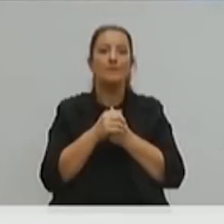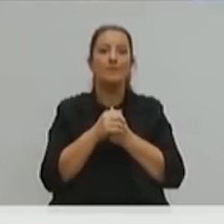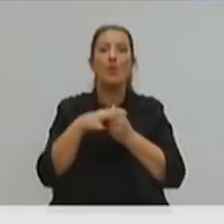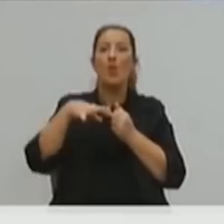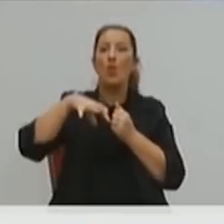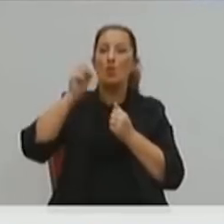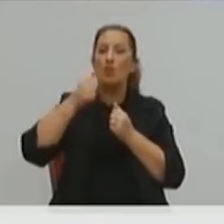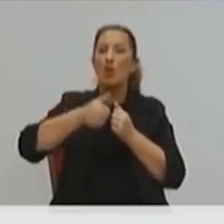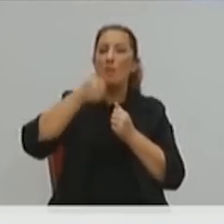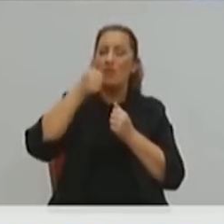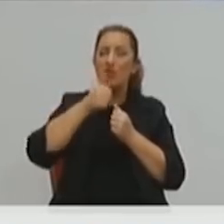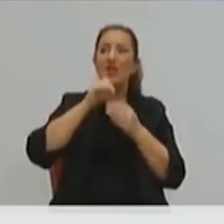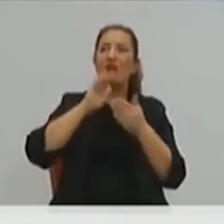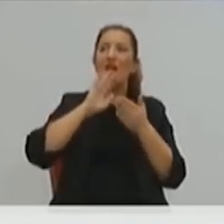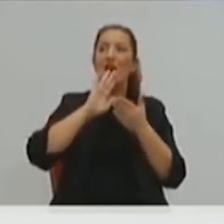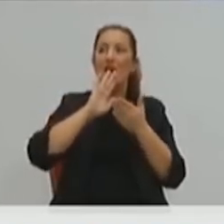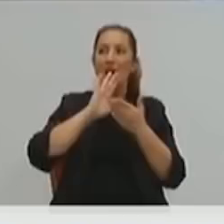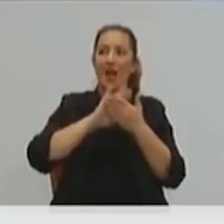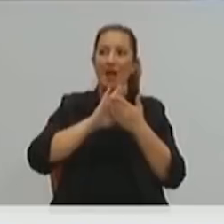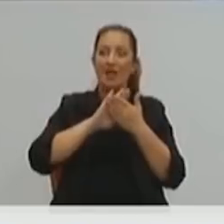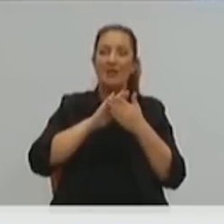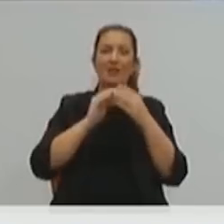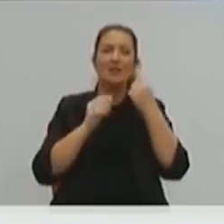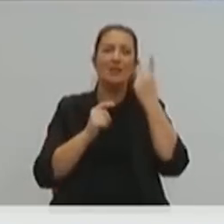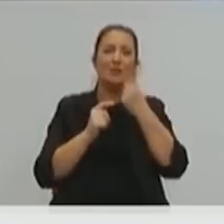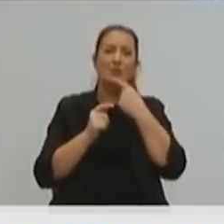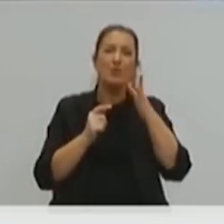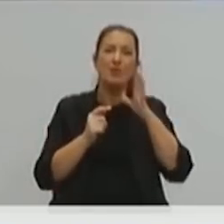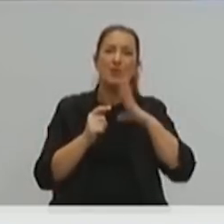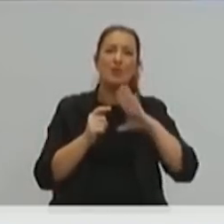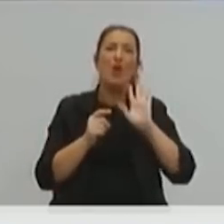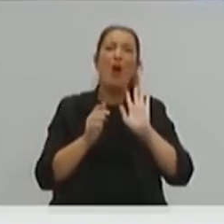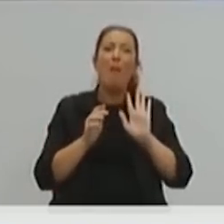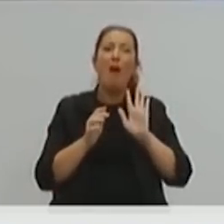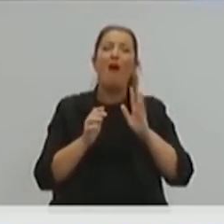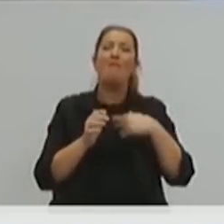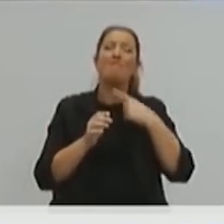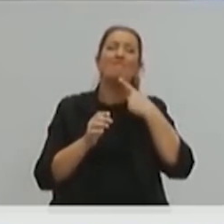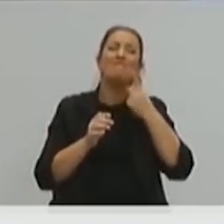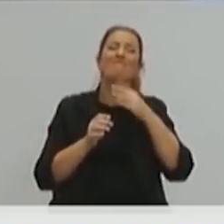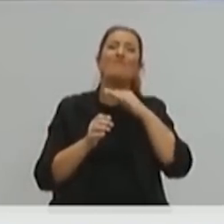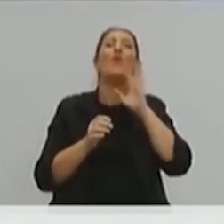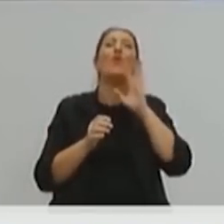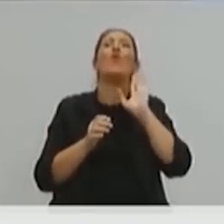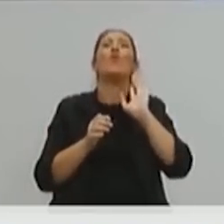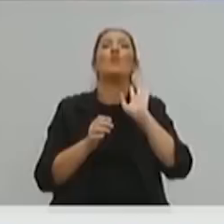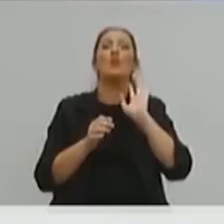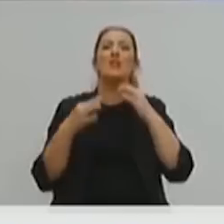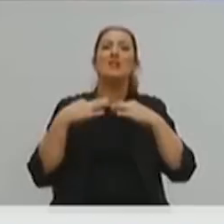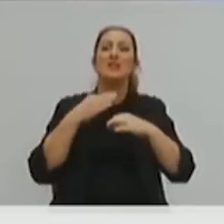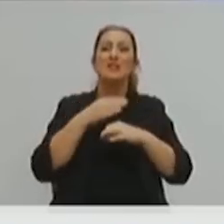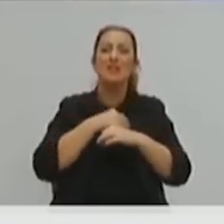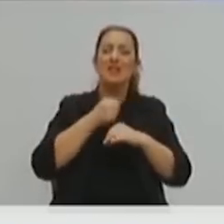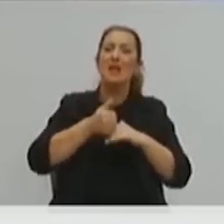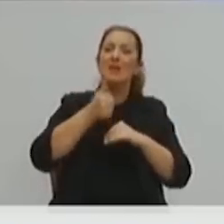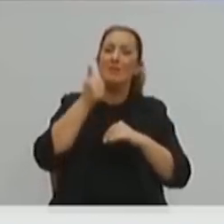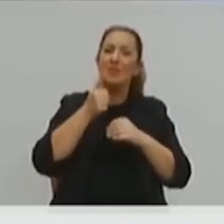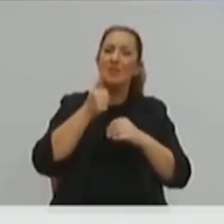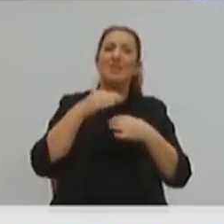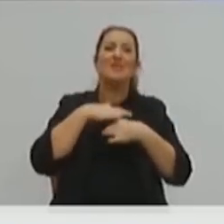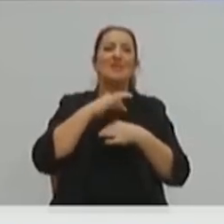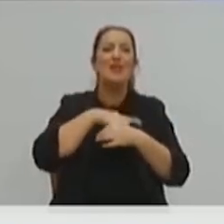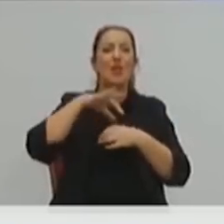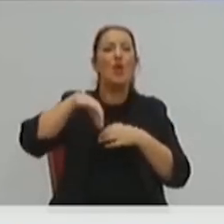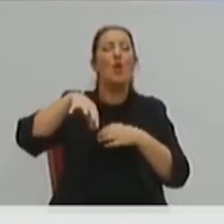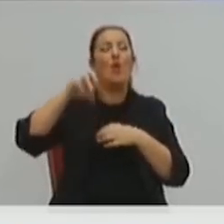komisyon başkanı arkadaşımıza bir şeyler söylemek istiyorum ama söylemeyeceğim. Sayın Başkan, Sayın Komisyon Başkanı